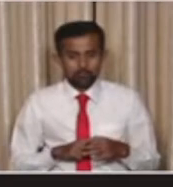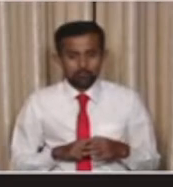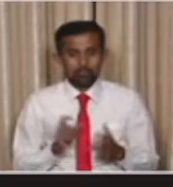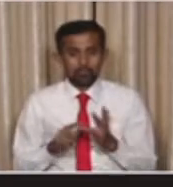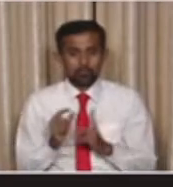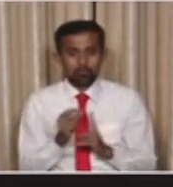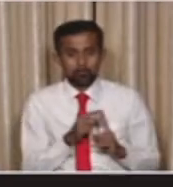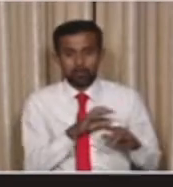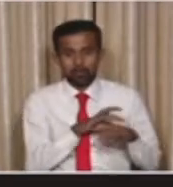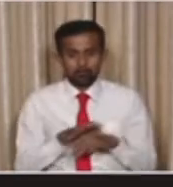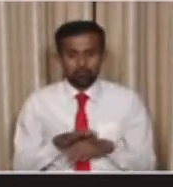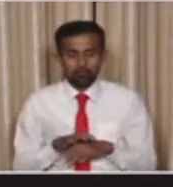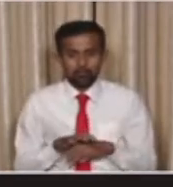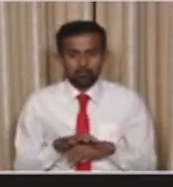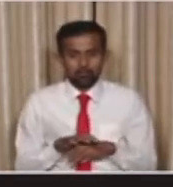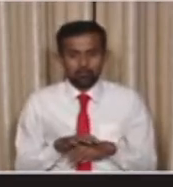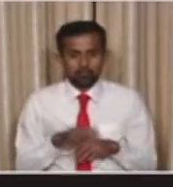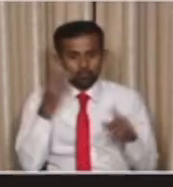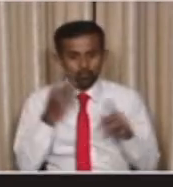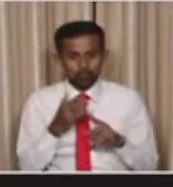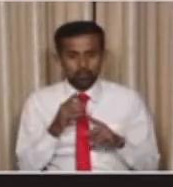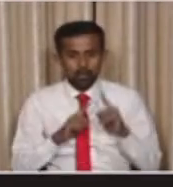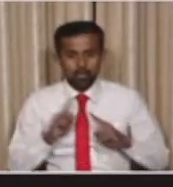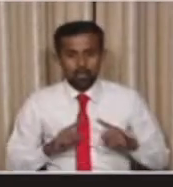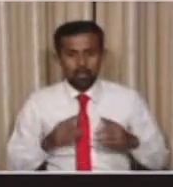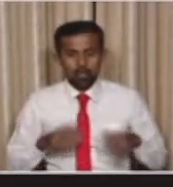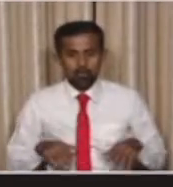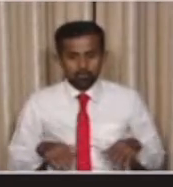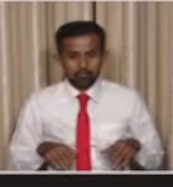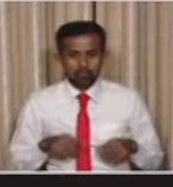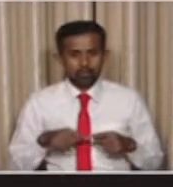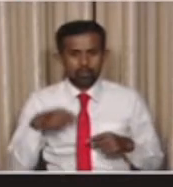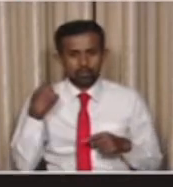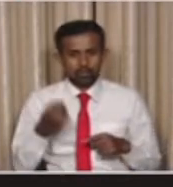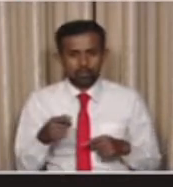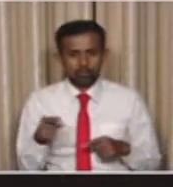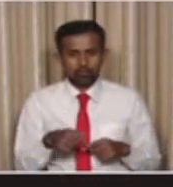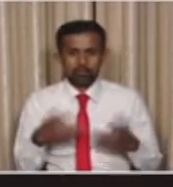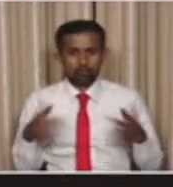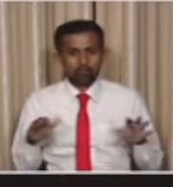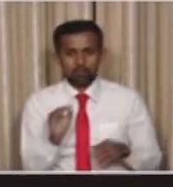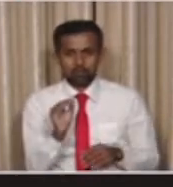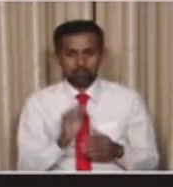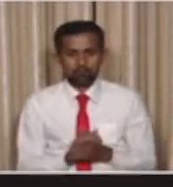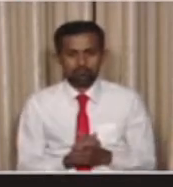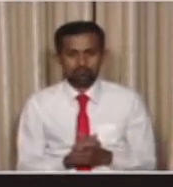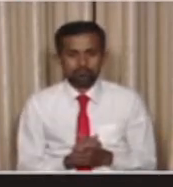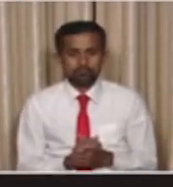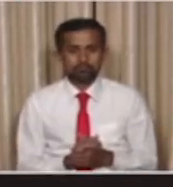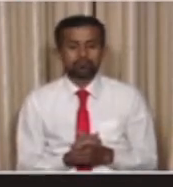කෝප් කමිටුව කැඳවලා සමිත් මේ සම්බන්ධයෙන් සාකච්ඡාවක් තියලා අද හෝ හෙට දවසේ අපි මේක අවසන් කරන්න.